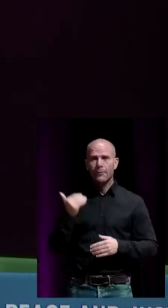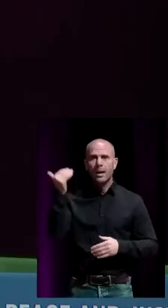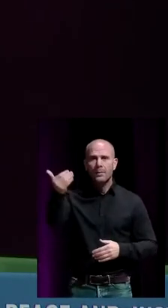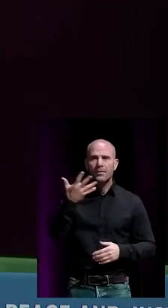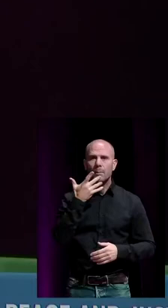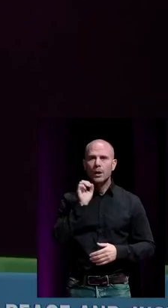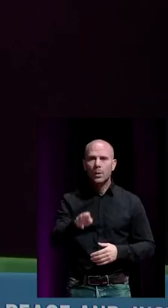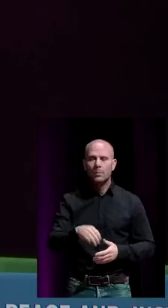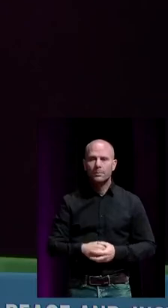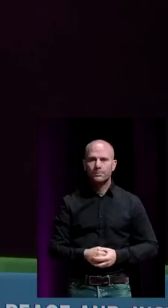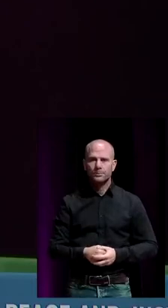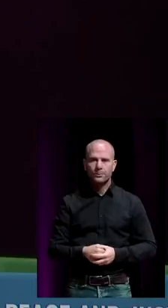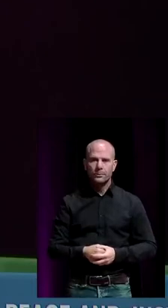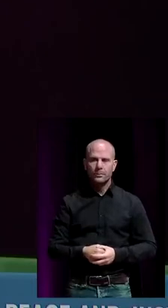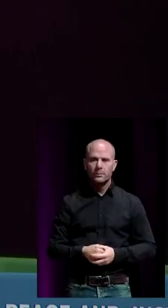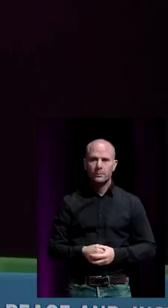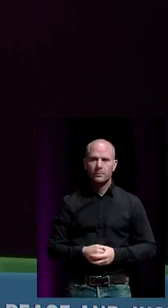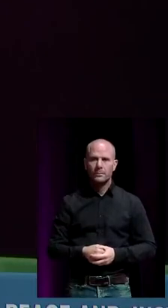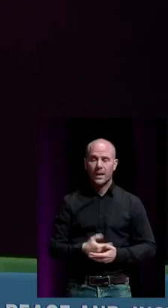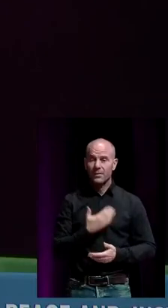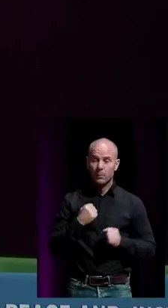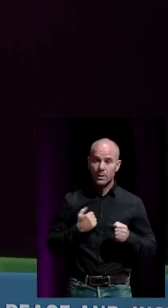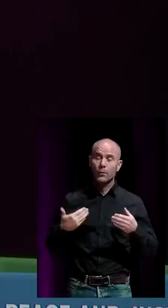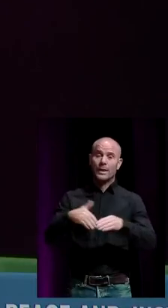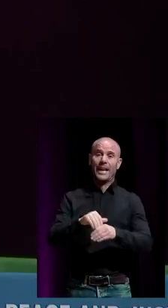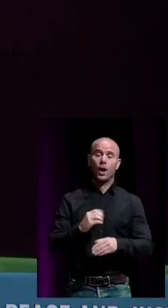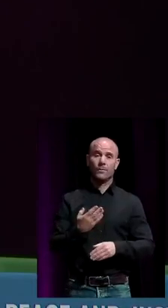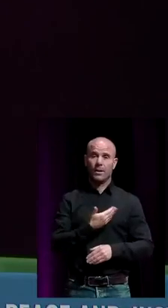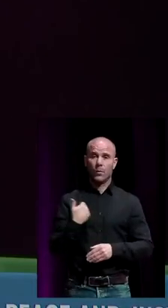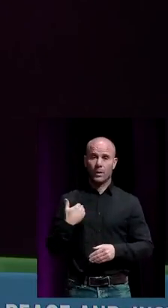gäller. Låt oss ta del av den.